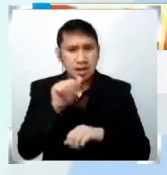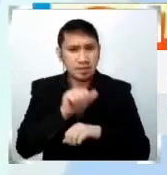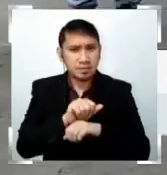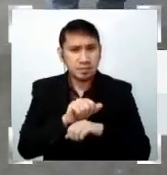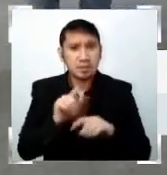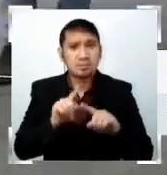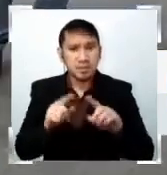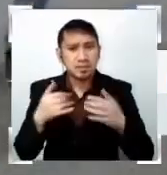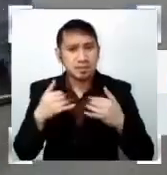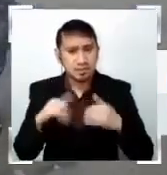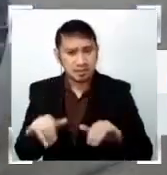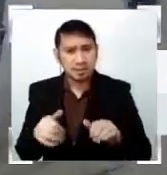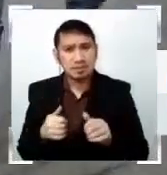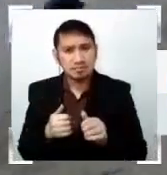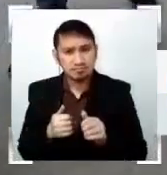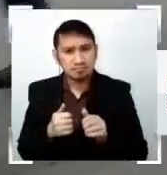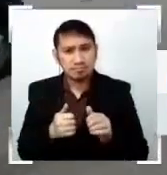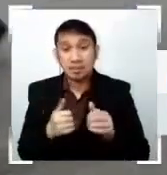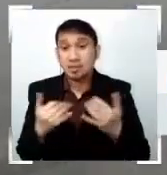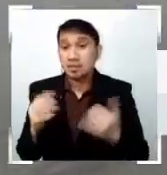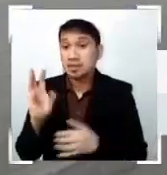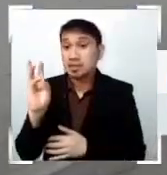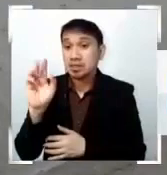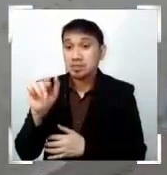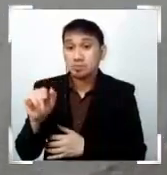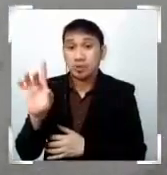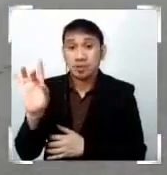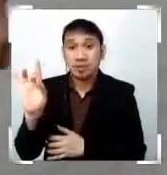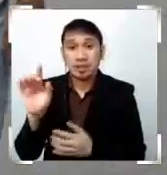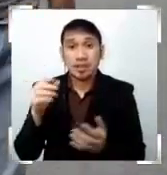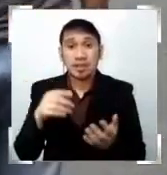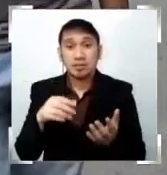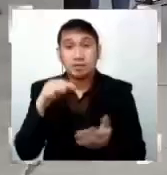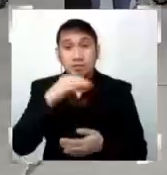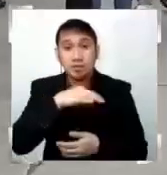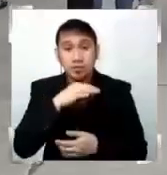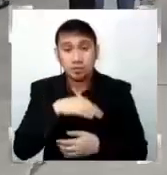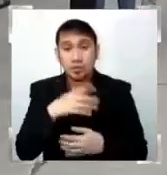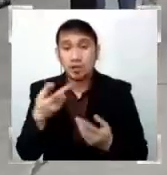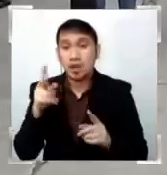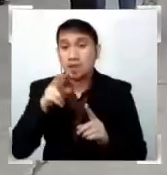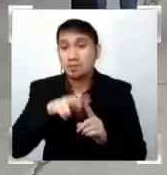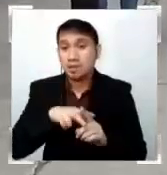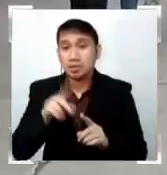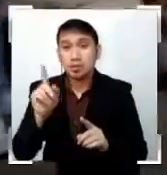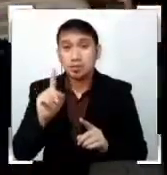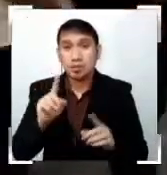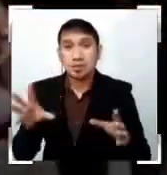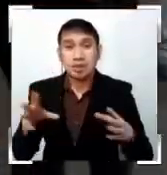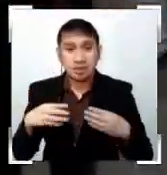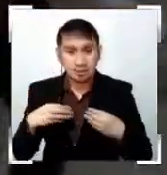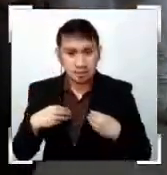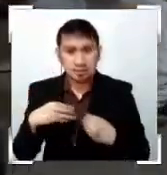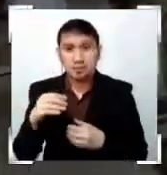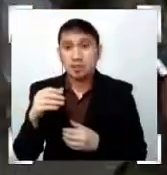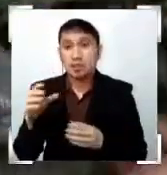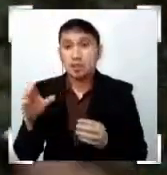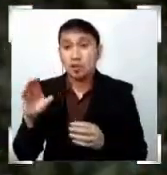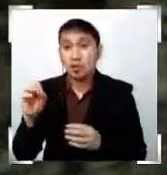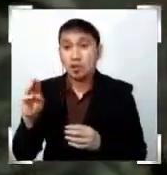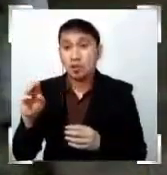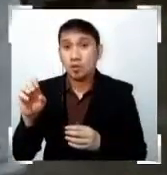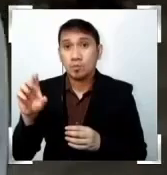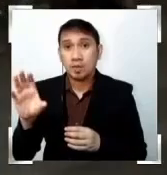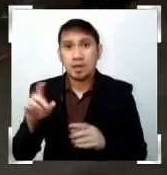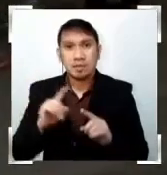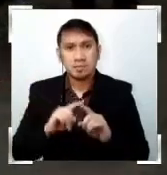kayo. Mahigit 6.8 million voter registration applications na ang natanggap ng COMELEC. Pero mababa pa rin daw ang bilang